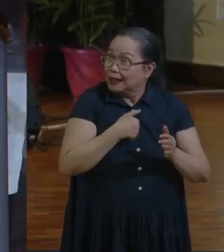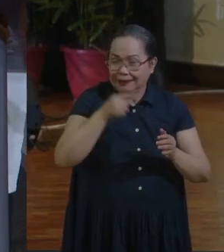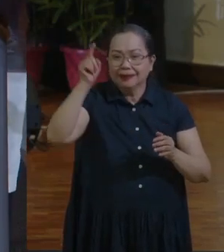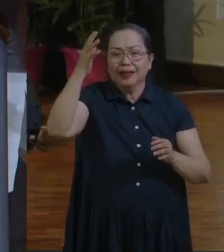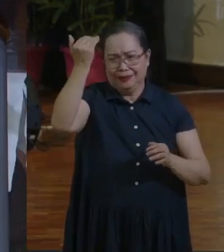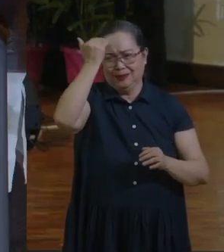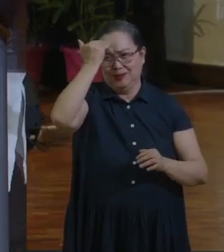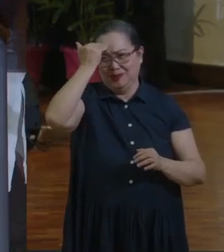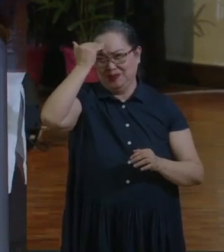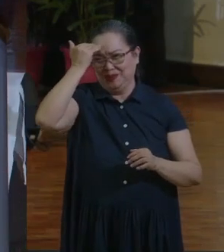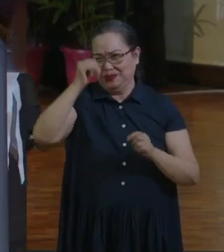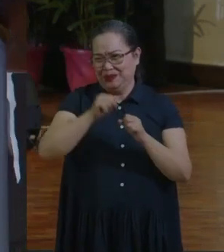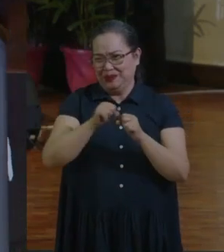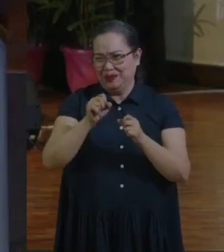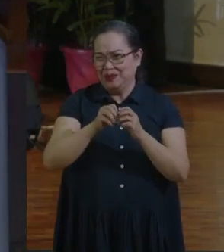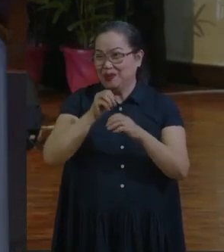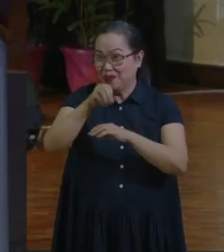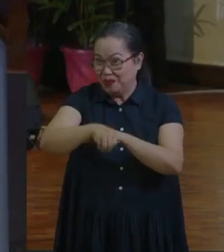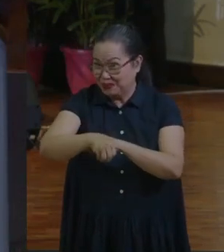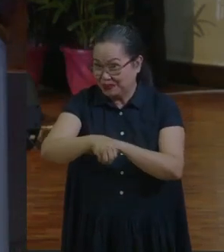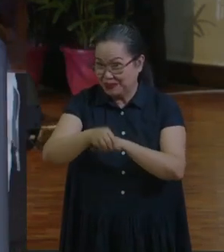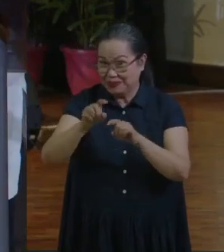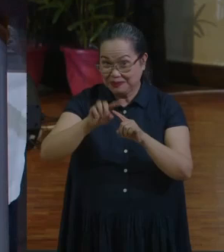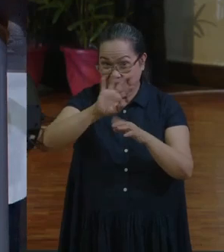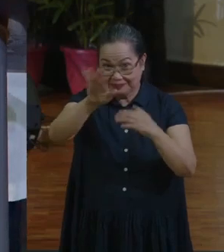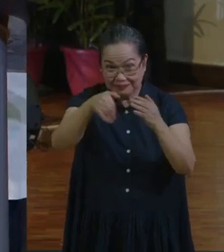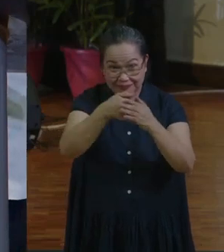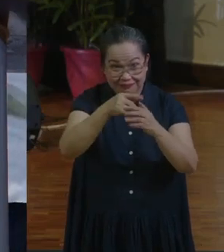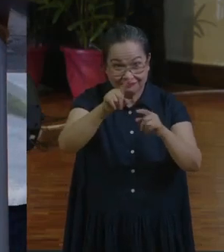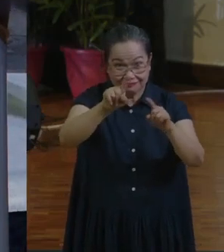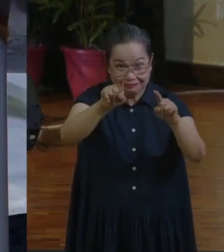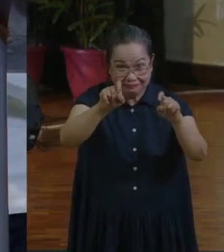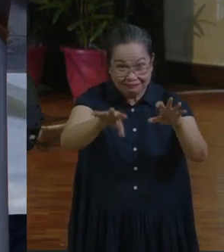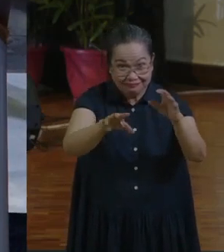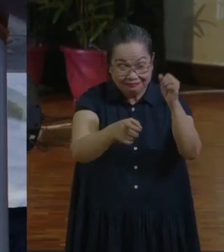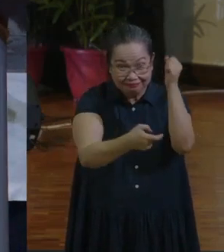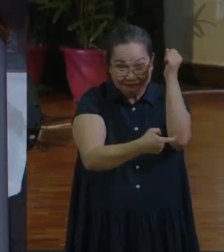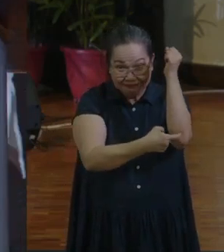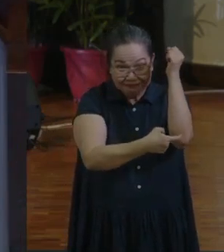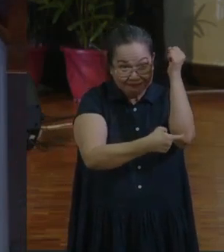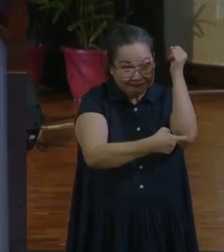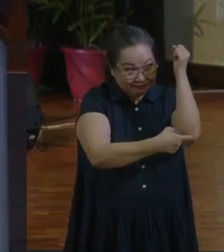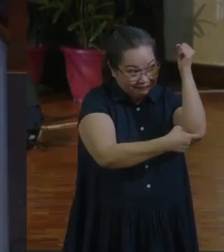na lalampas doon. At ang lahat ng pagsubok na kanyang